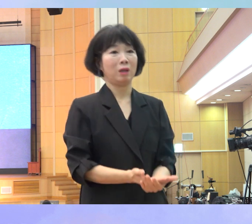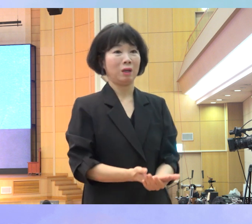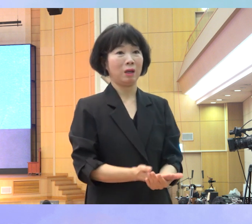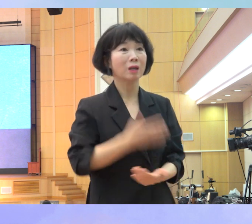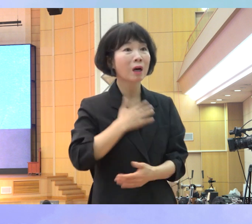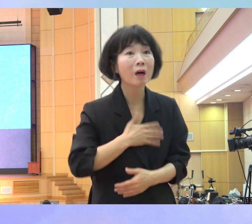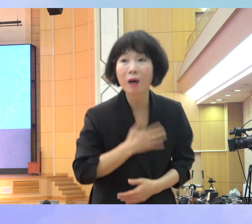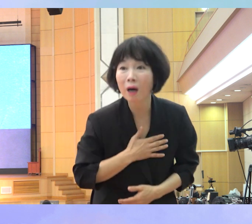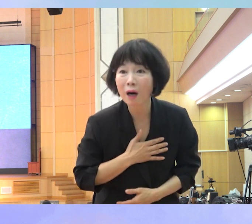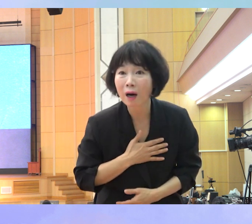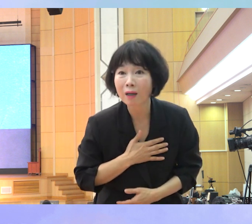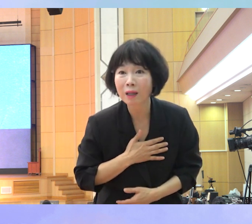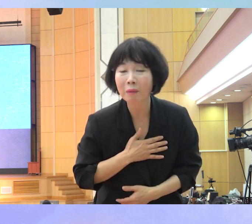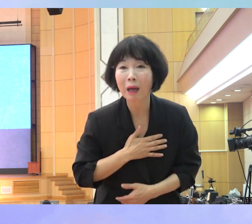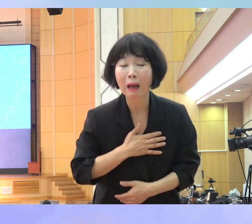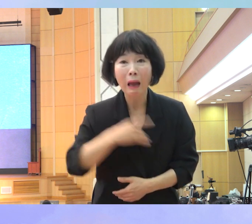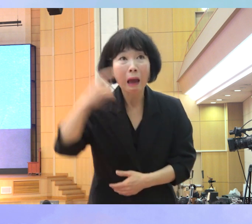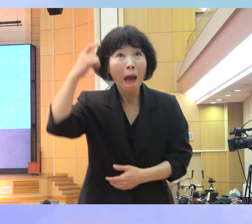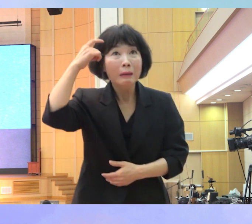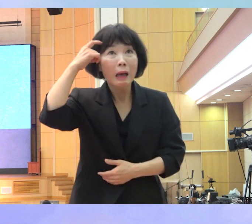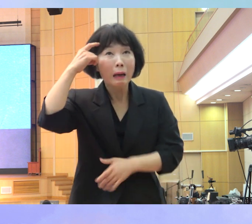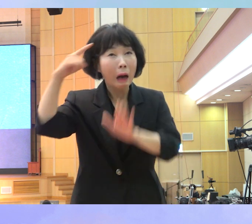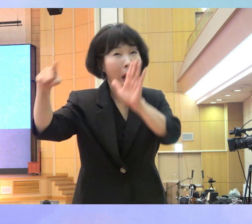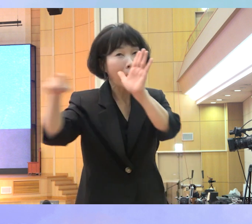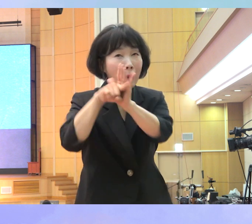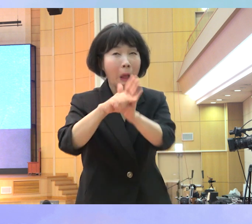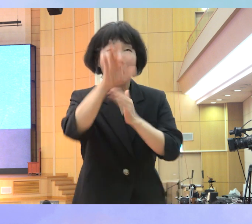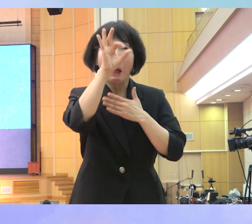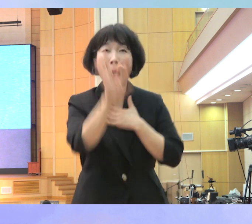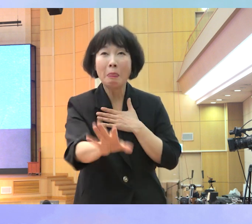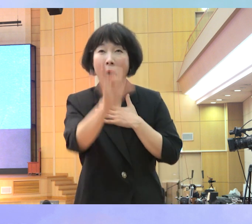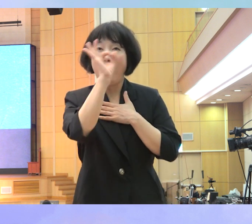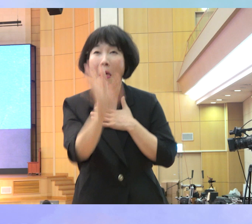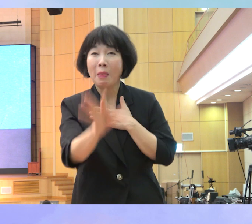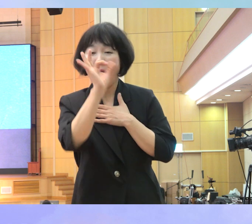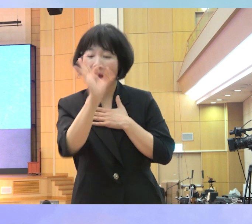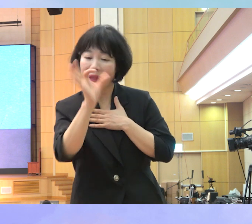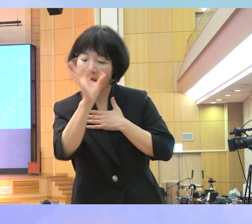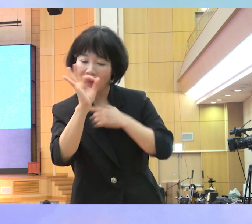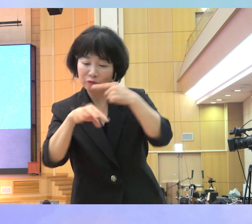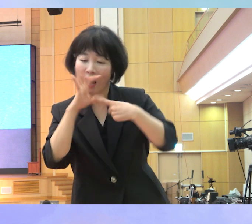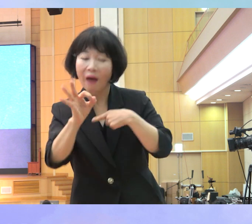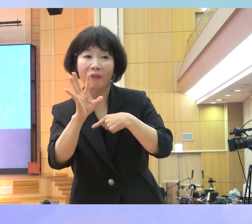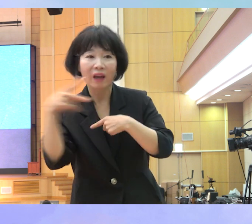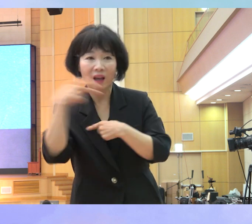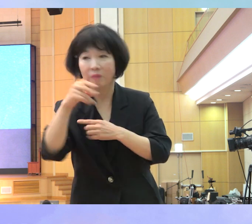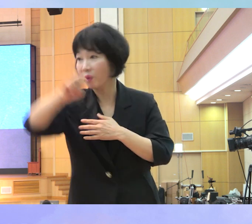여러분, 부정적인 말, 안 된다는 말, 그런 말 자꾸 하지 마세요.